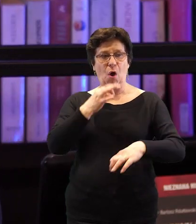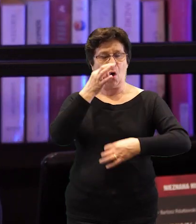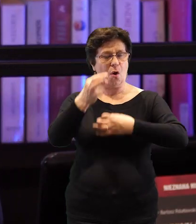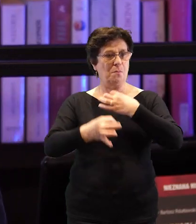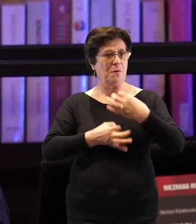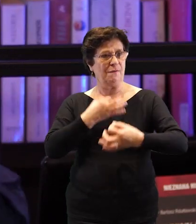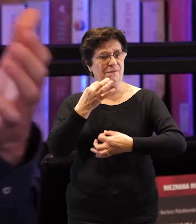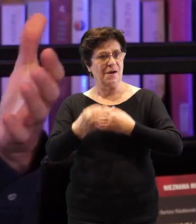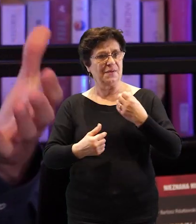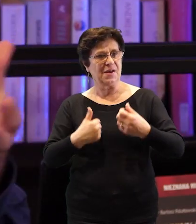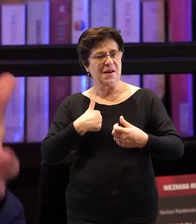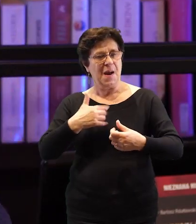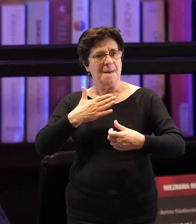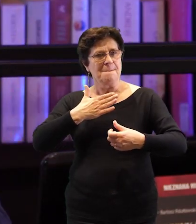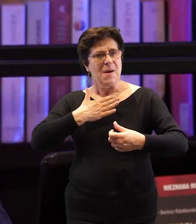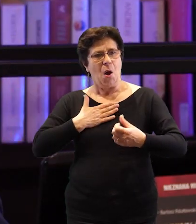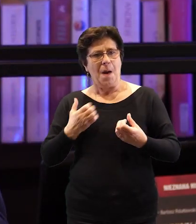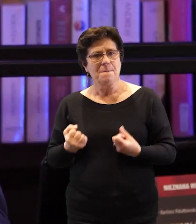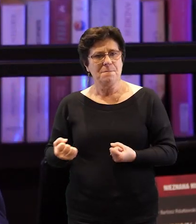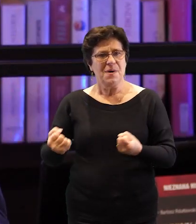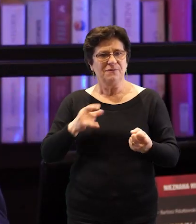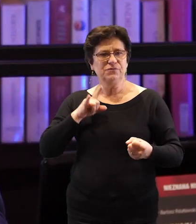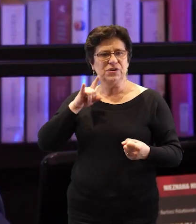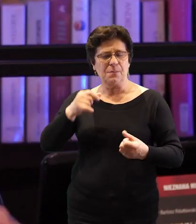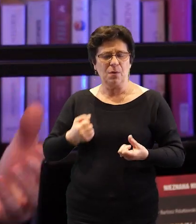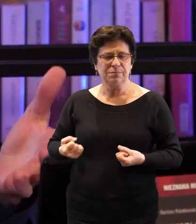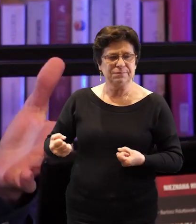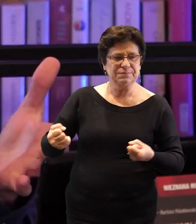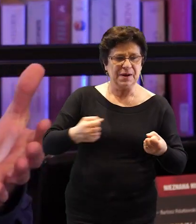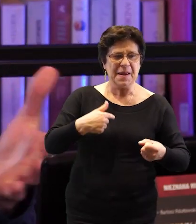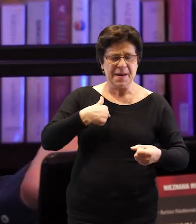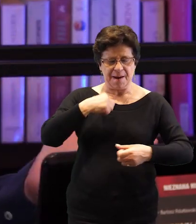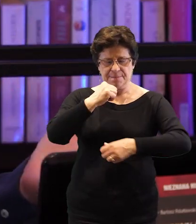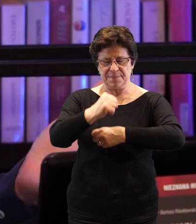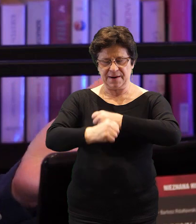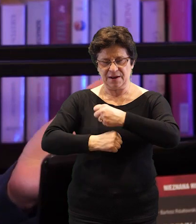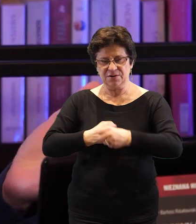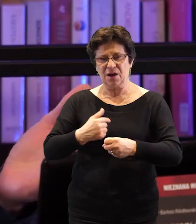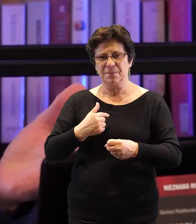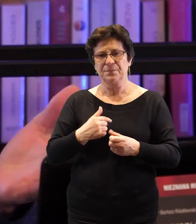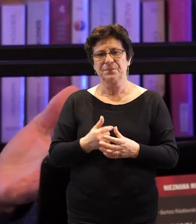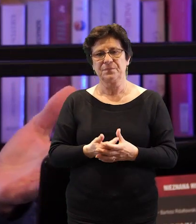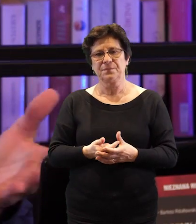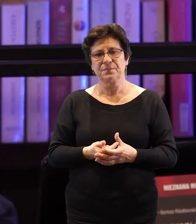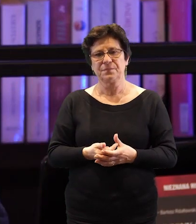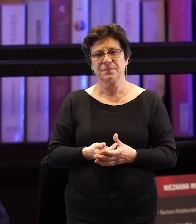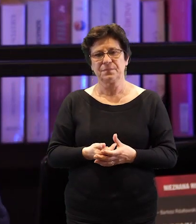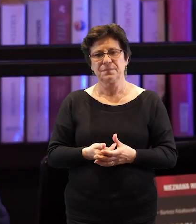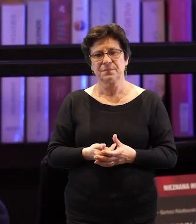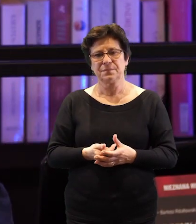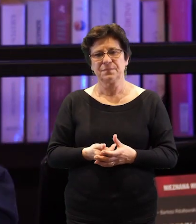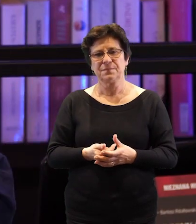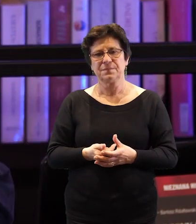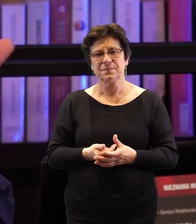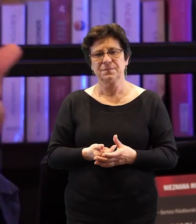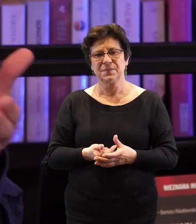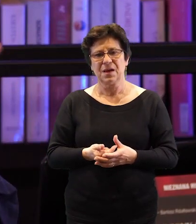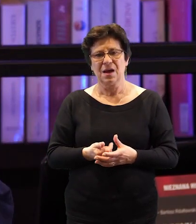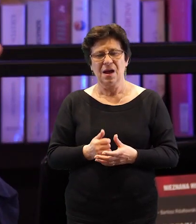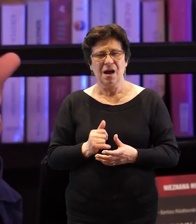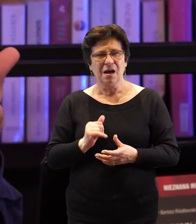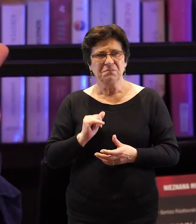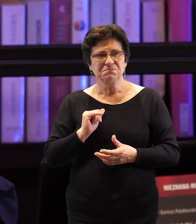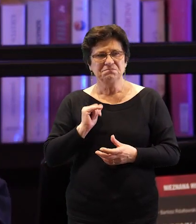opowieścią o opracowanych konstrukcjach, o tym, że były oblatane. Jakbyście